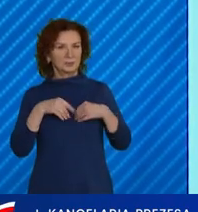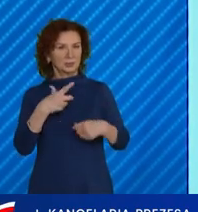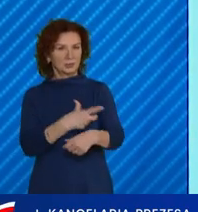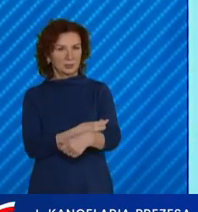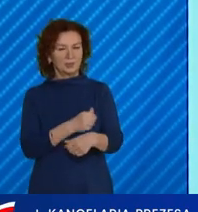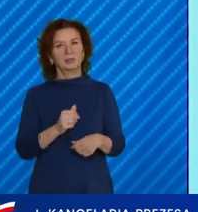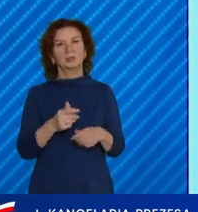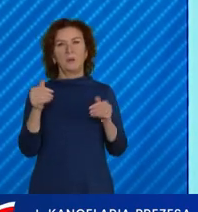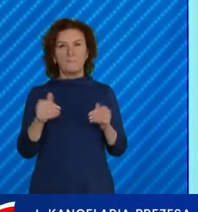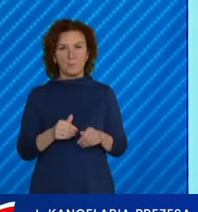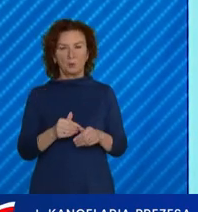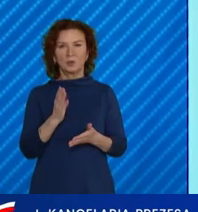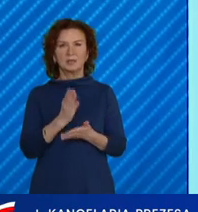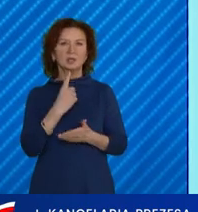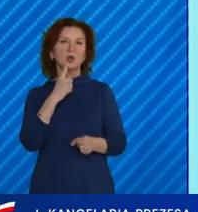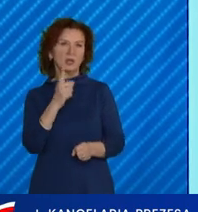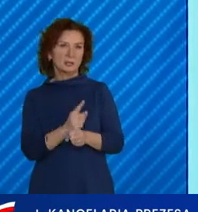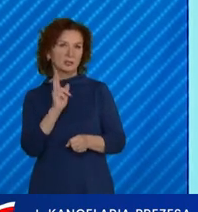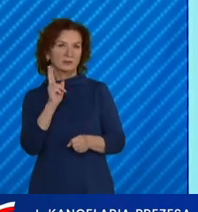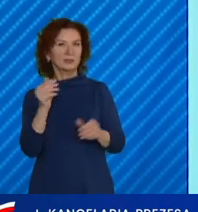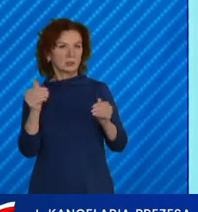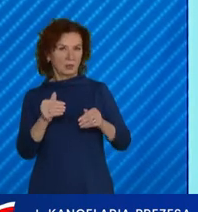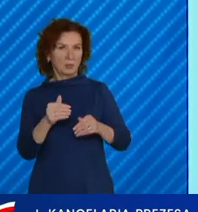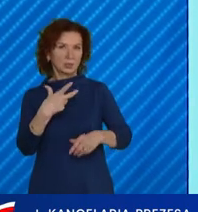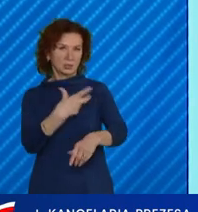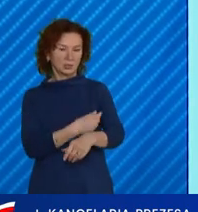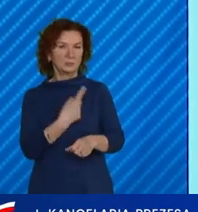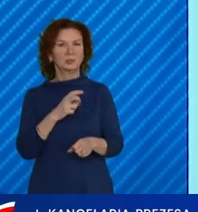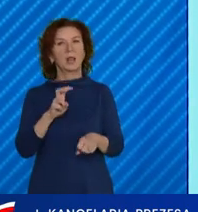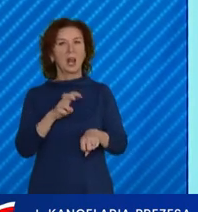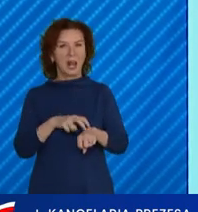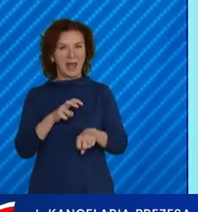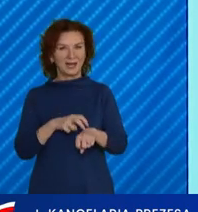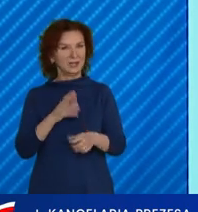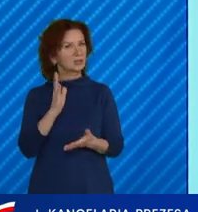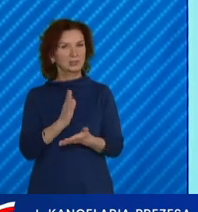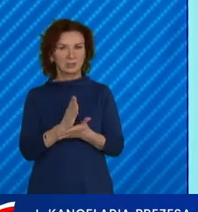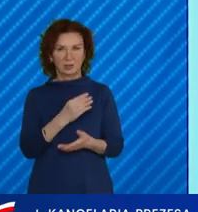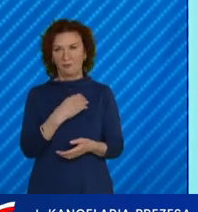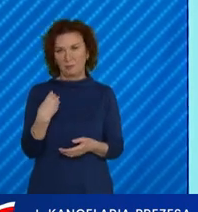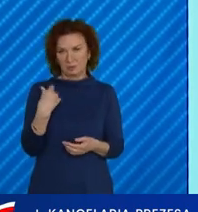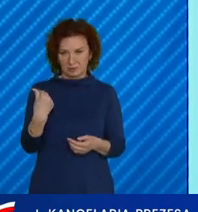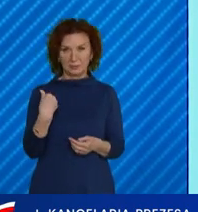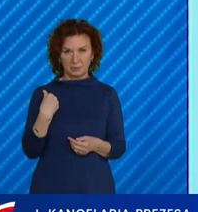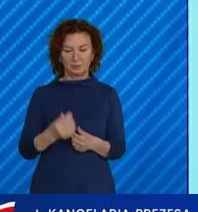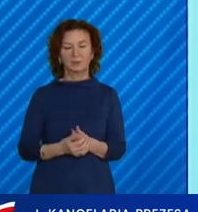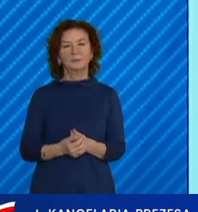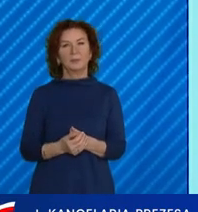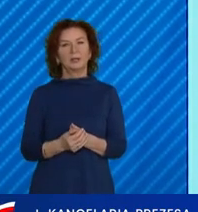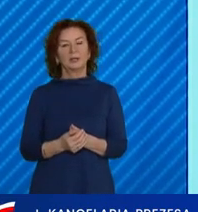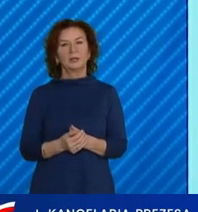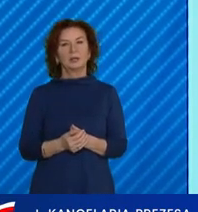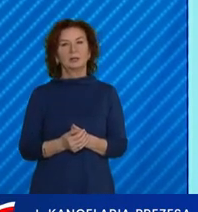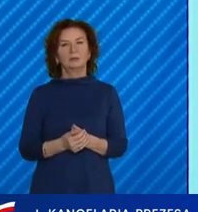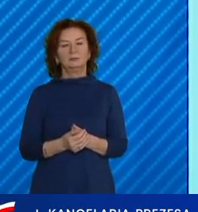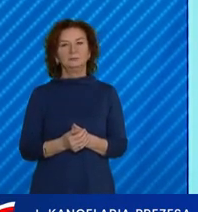do szczepienia mógł wyłącznie lekarz i to była taka polska specyfika, o tyle